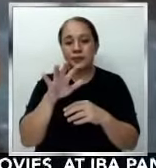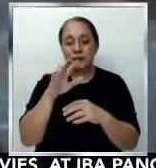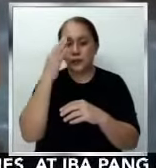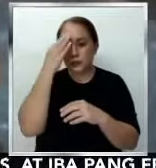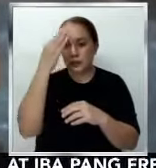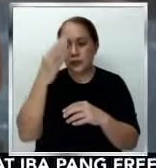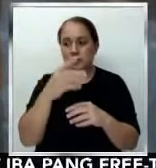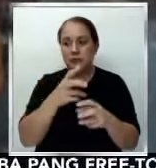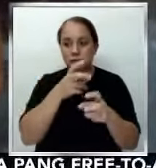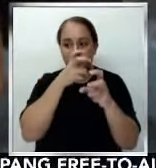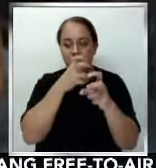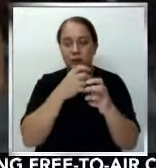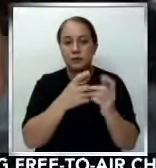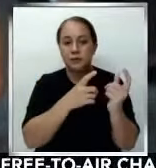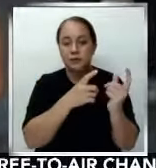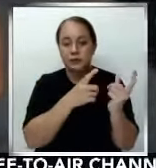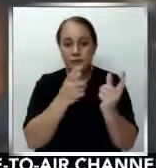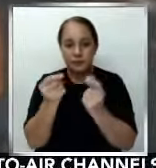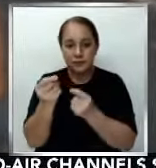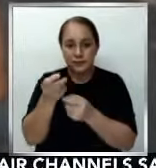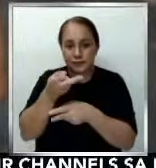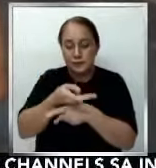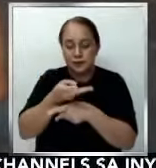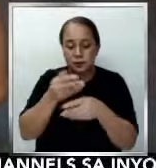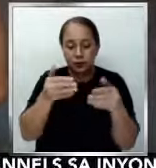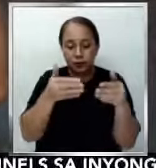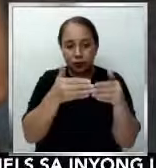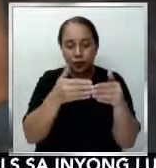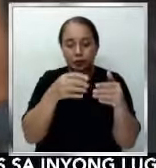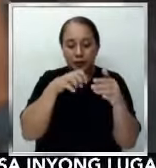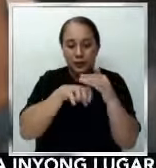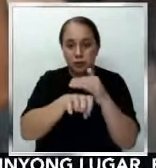ang pinutupad ngayon sa mga boundary, papasok at palabas